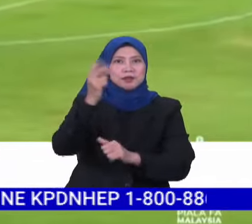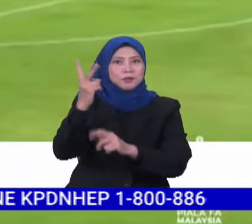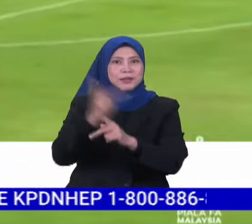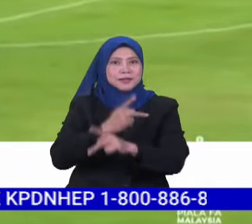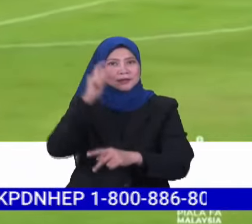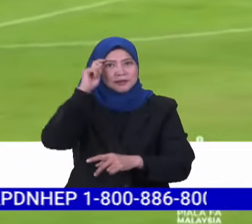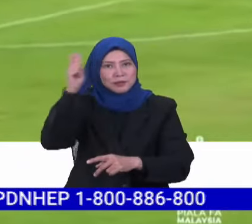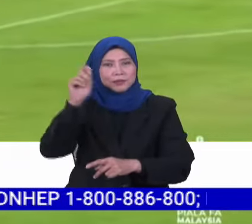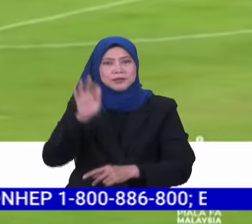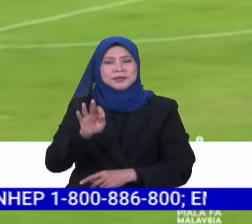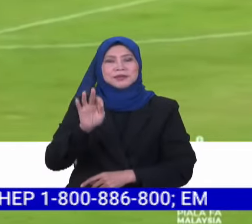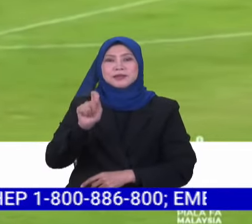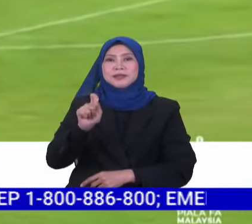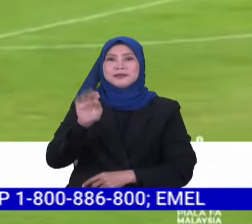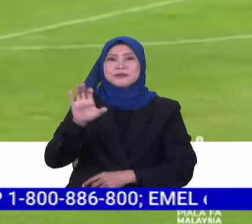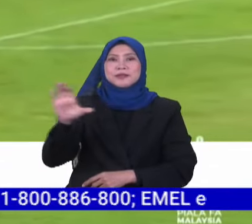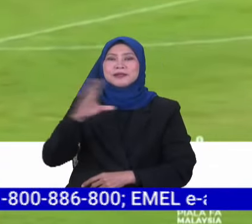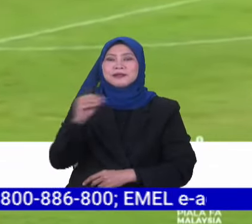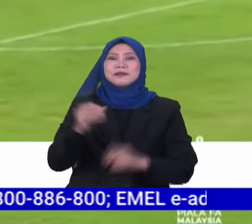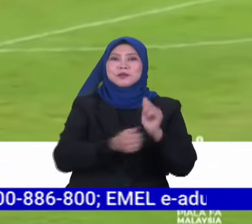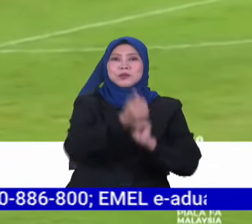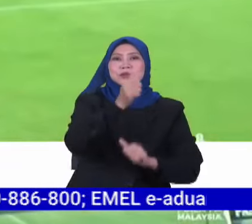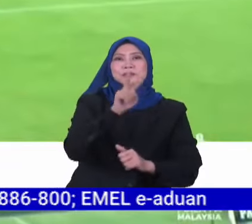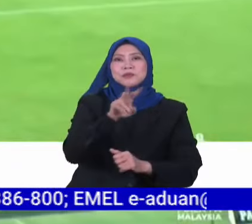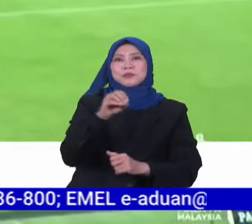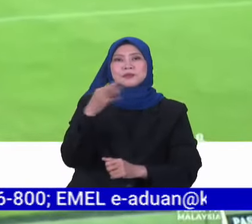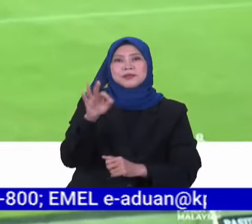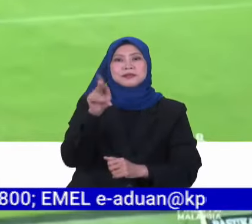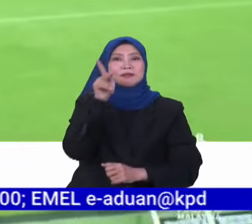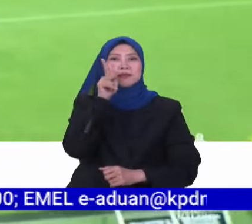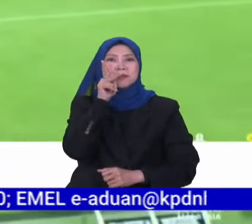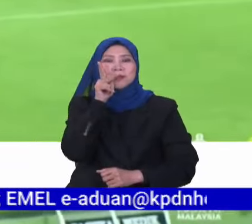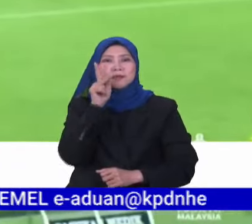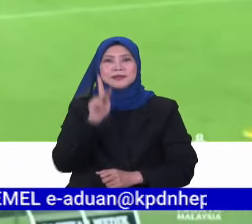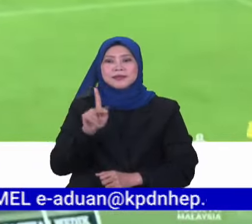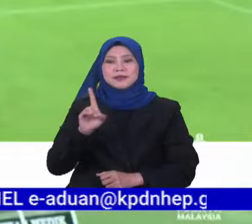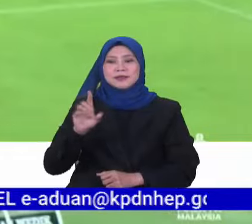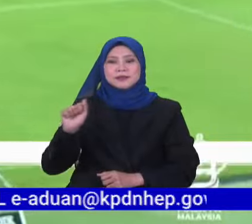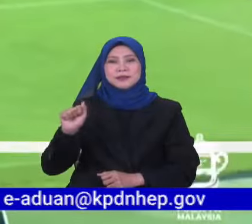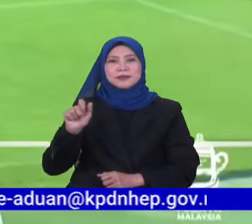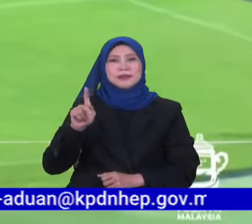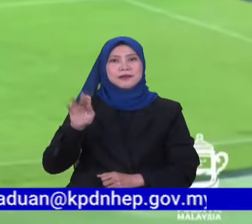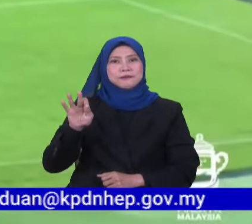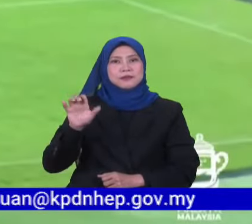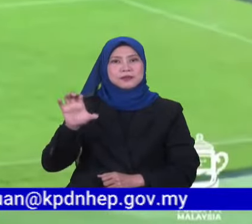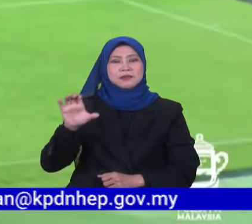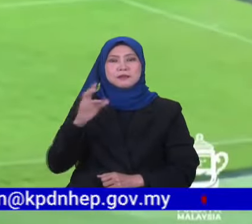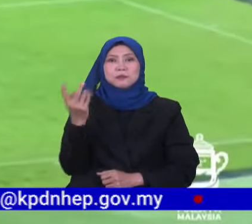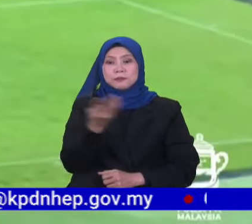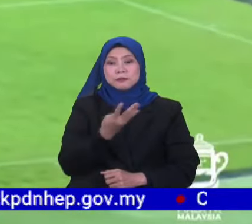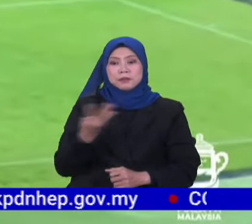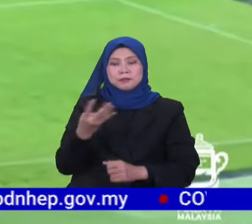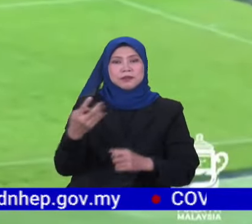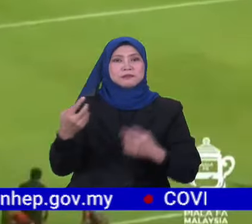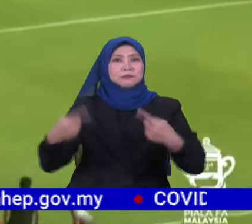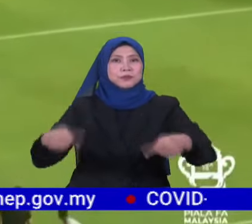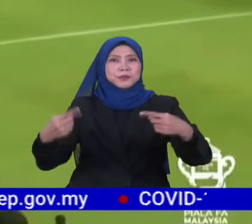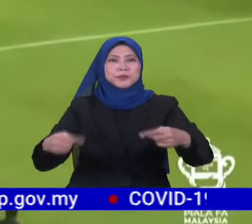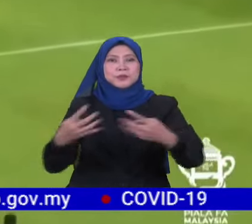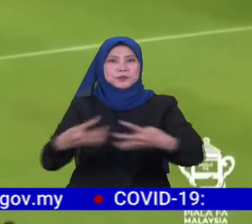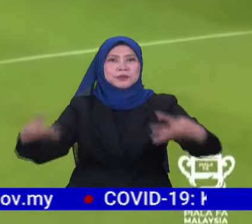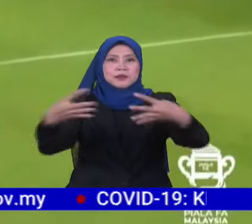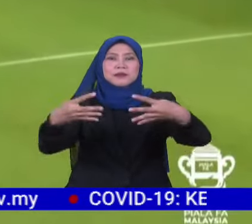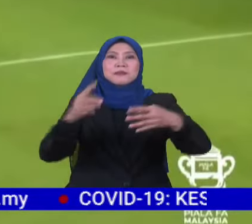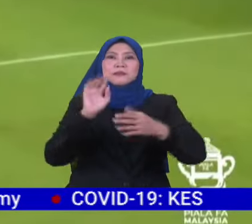dua kali trenggano CFC dan juara 2019 Kedah Darul aman caddy FC keempat Arsy suku akhir